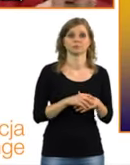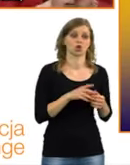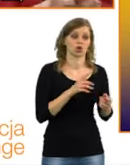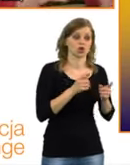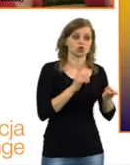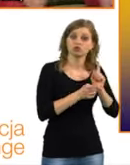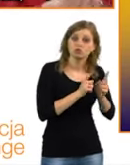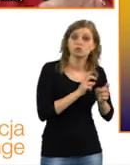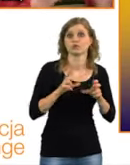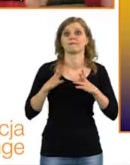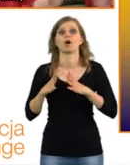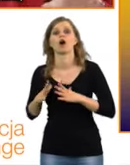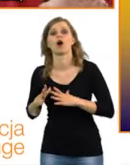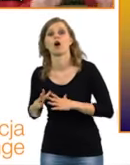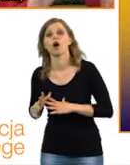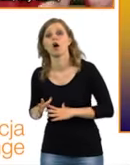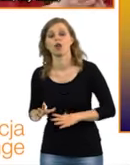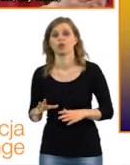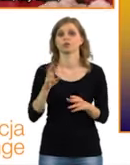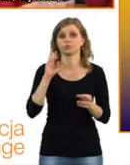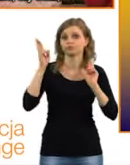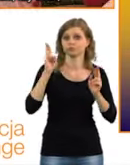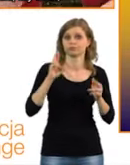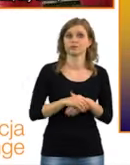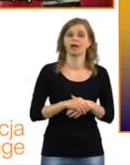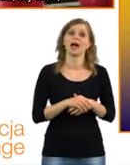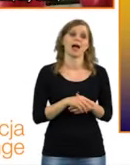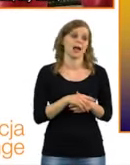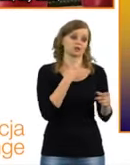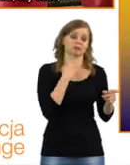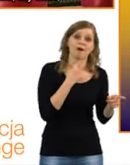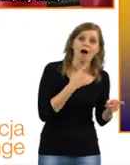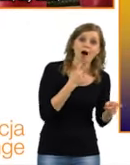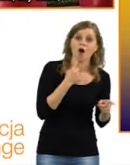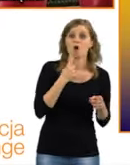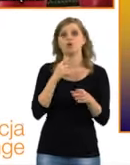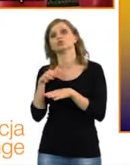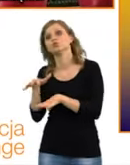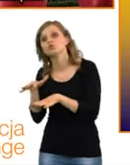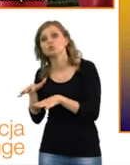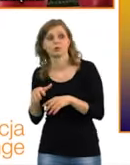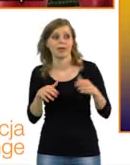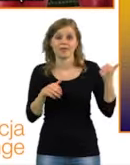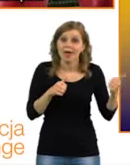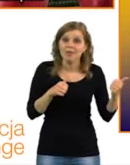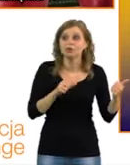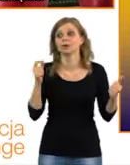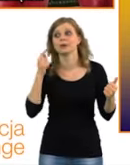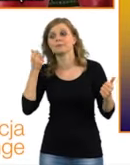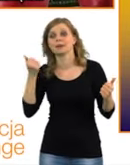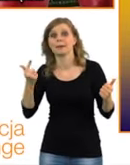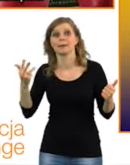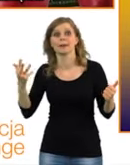szybko, czy jest wolno. Czy jest mało, czy dużo, czyli jeden dźwięk, czy